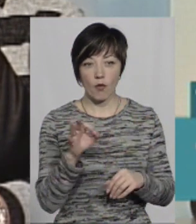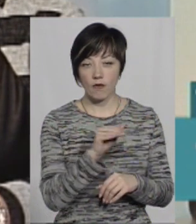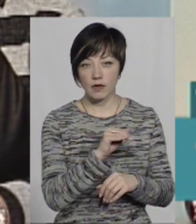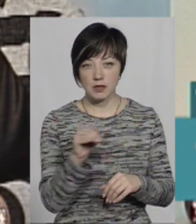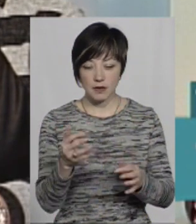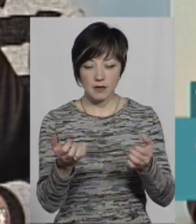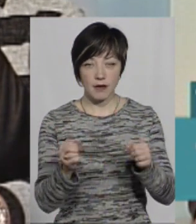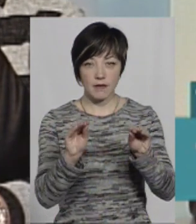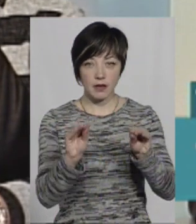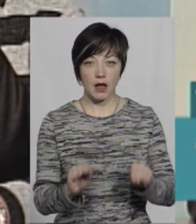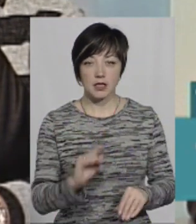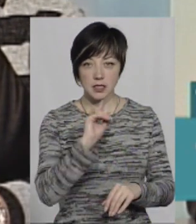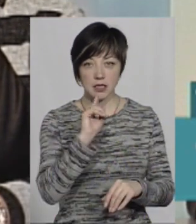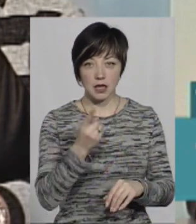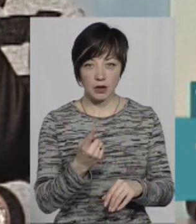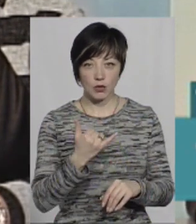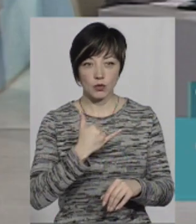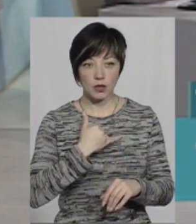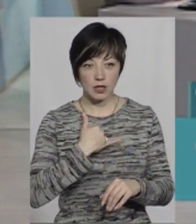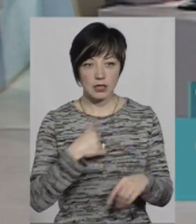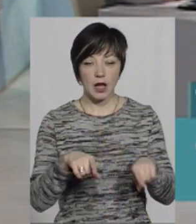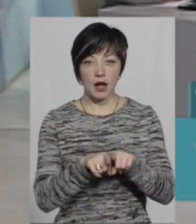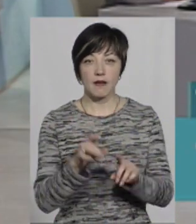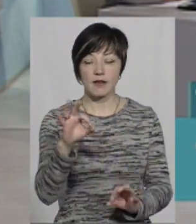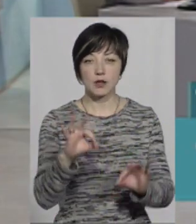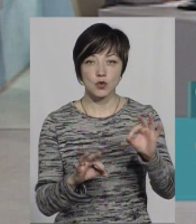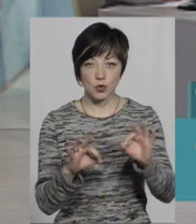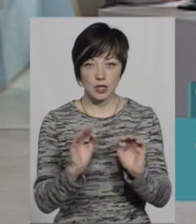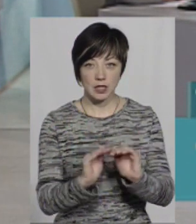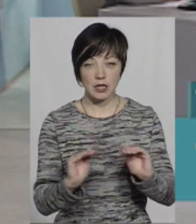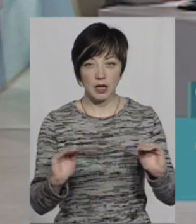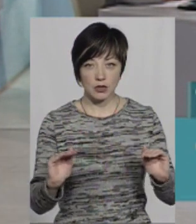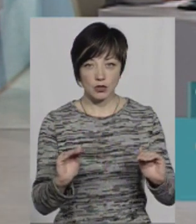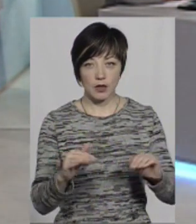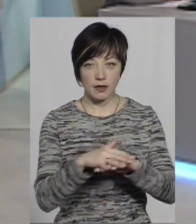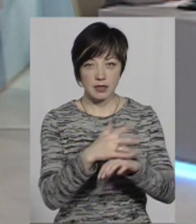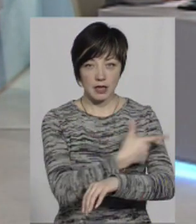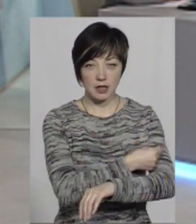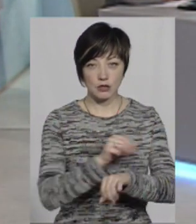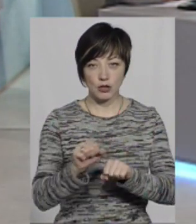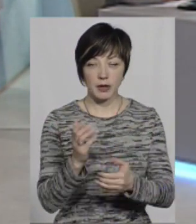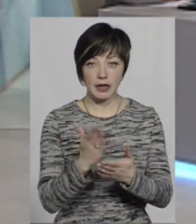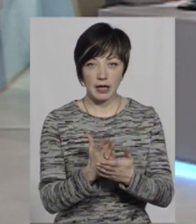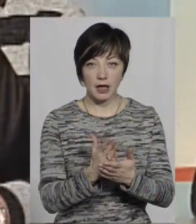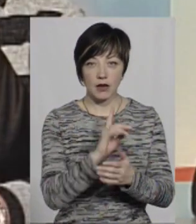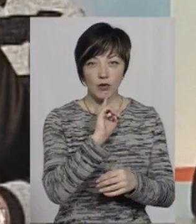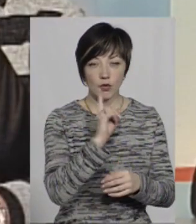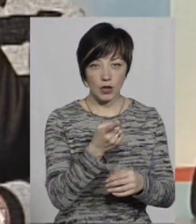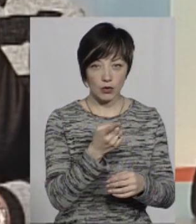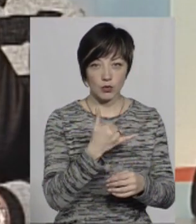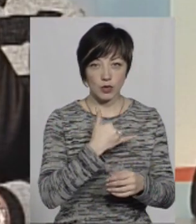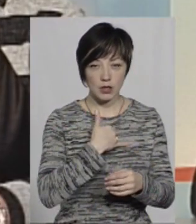офіційно взяв ці дані, за рік ми вийшли на такий відсоток охоплення дитячого населення підлягаючого. Діти в рік в